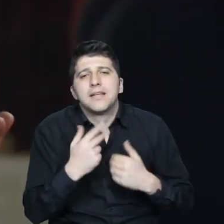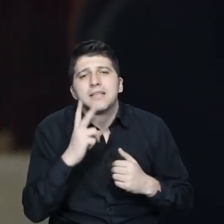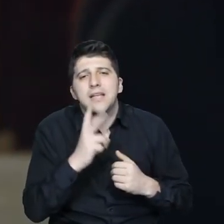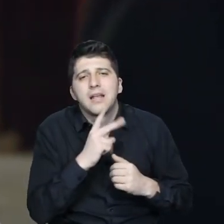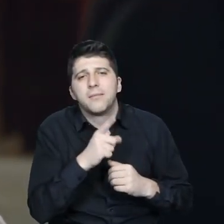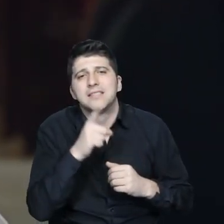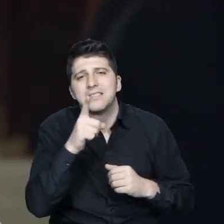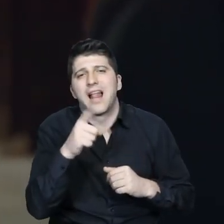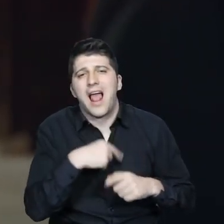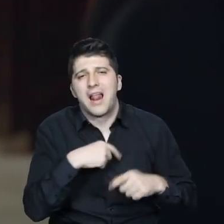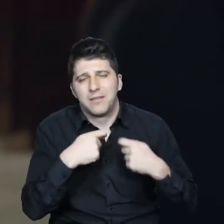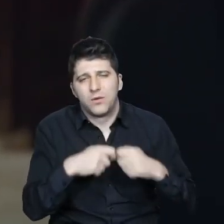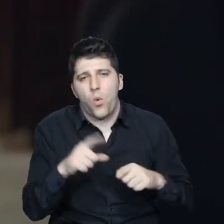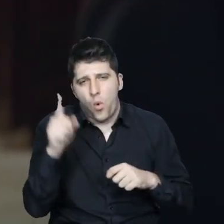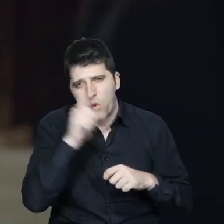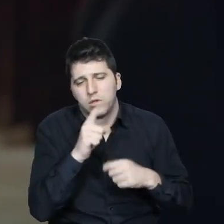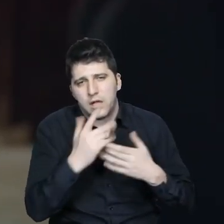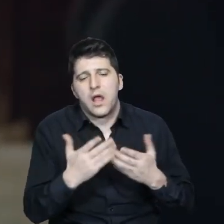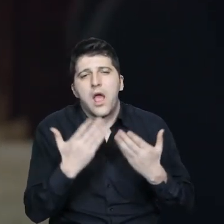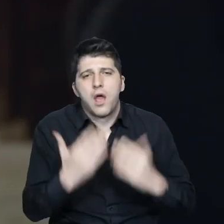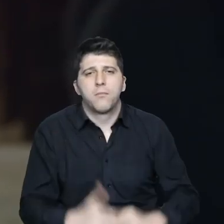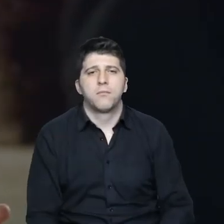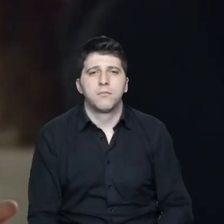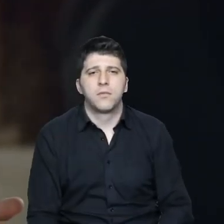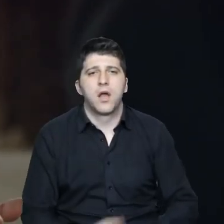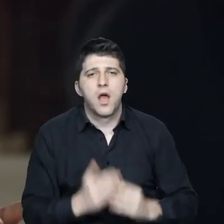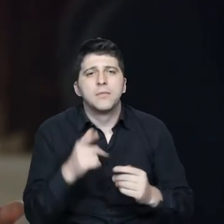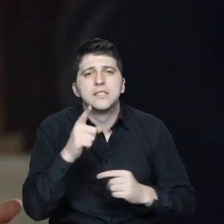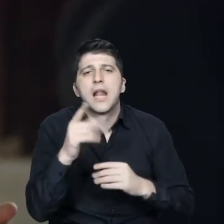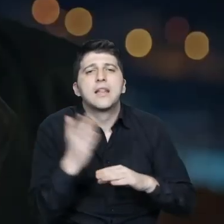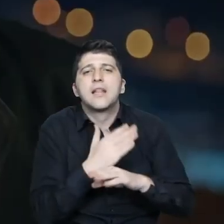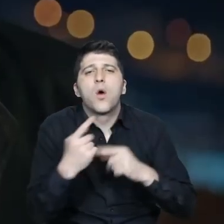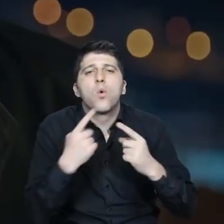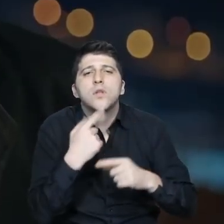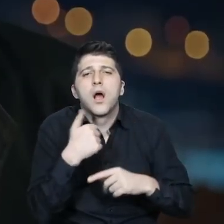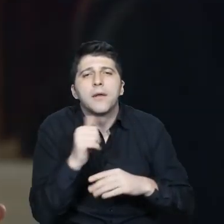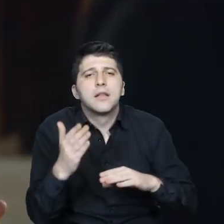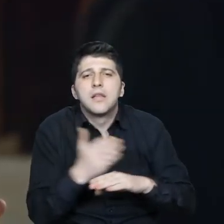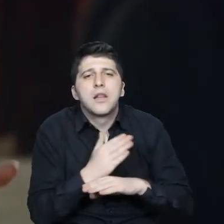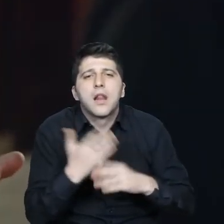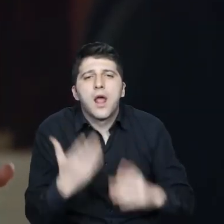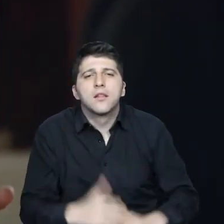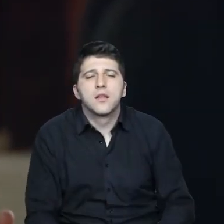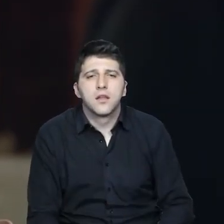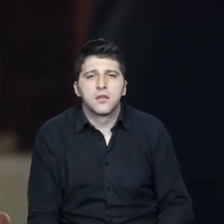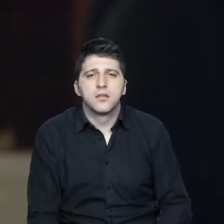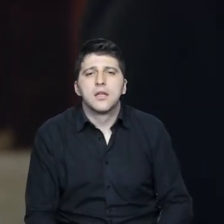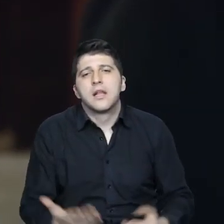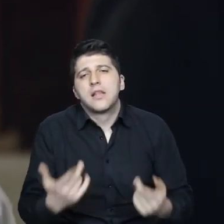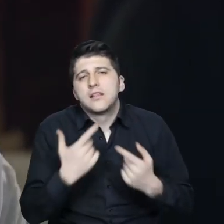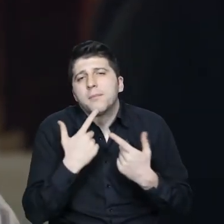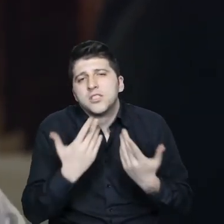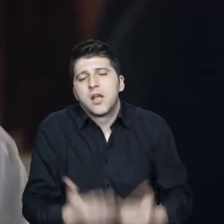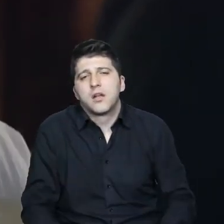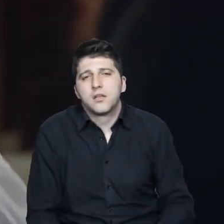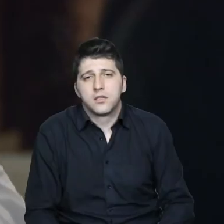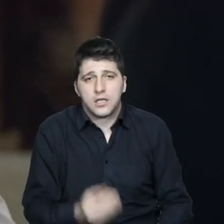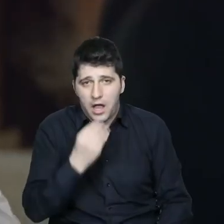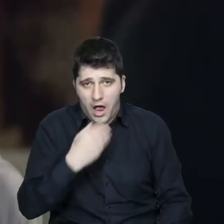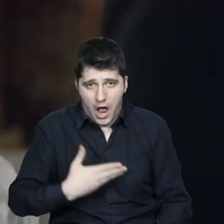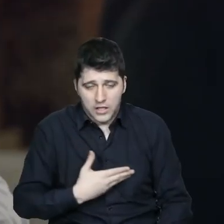Yengem sana kırgın ya, ondandır. Hem seninle niye konuşsun abim? Niye lan balta? Ne demişler? Karnın